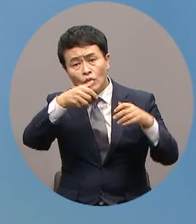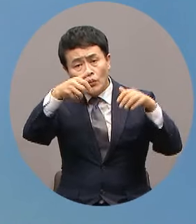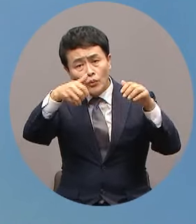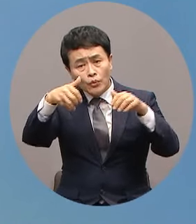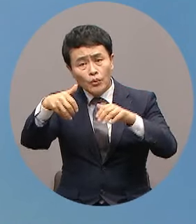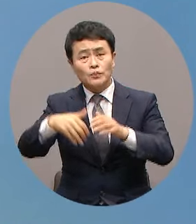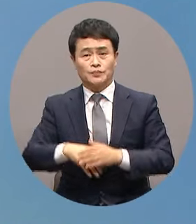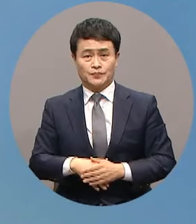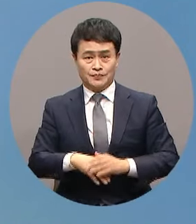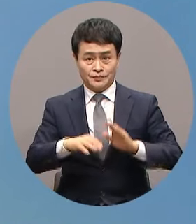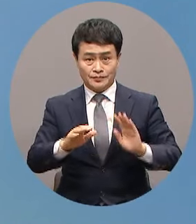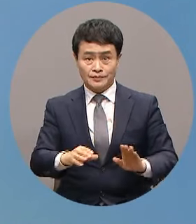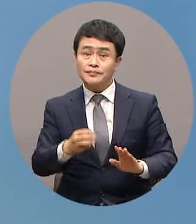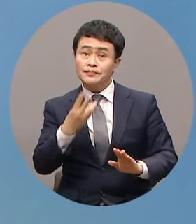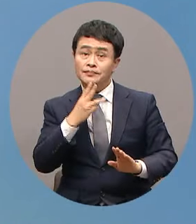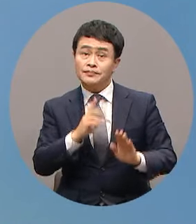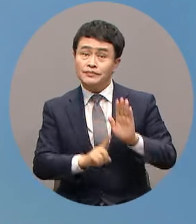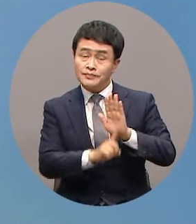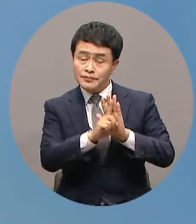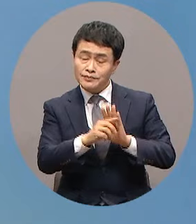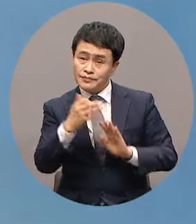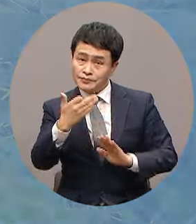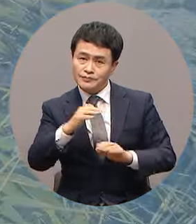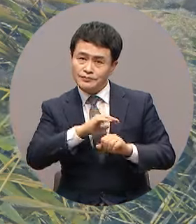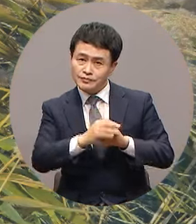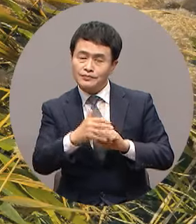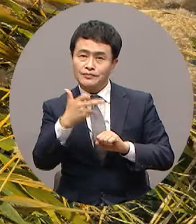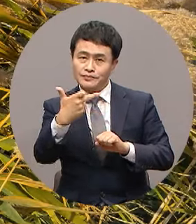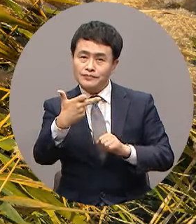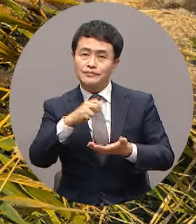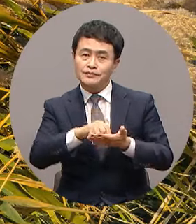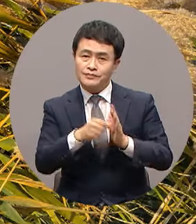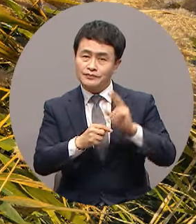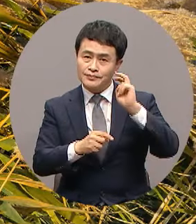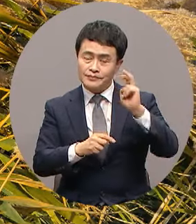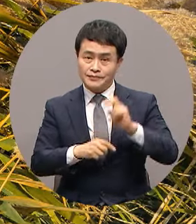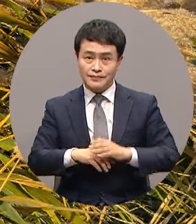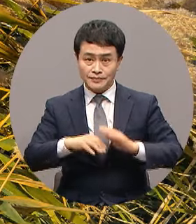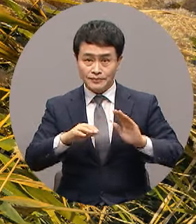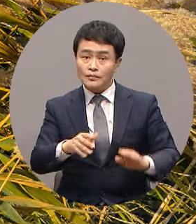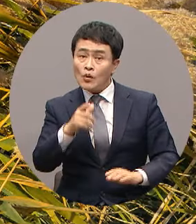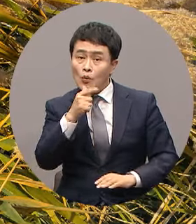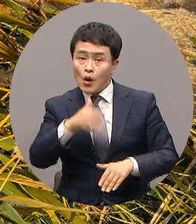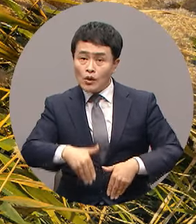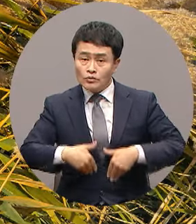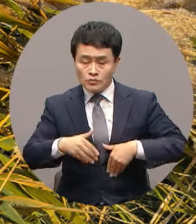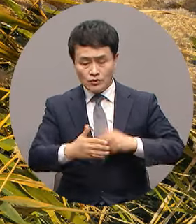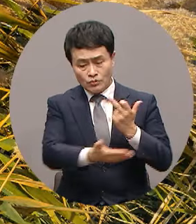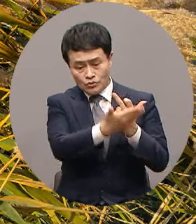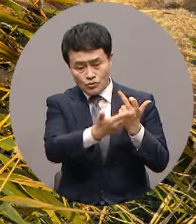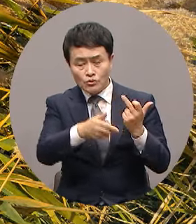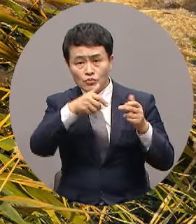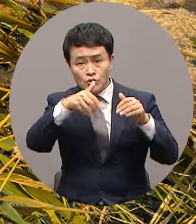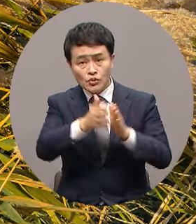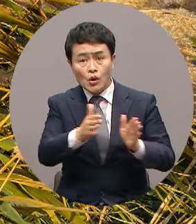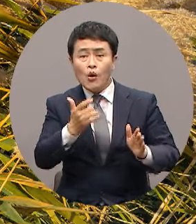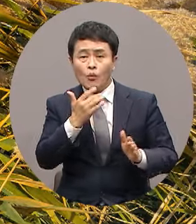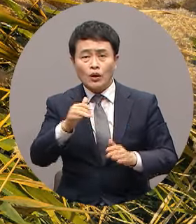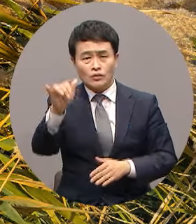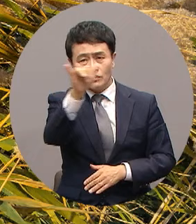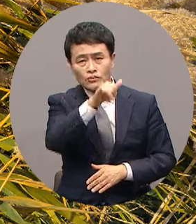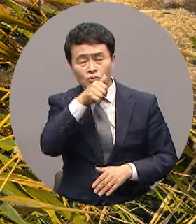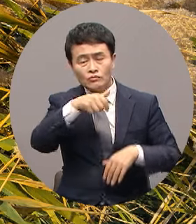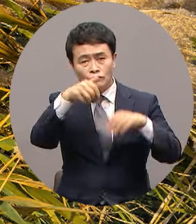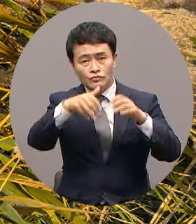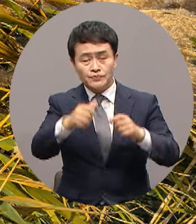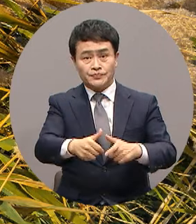떨어지겠습니다 오늘 서울의 최고 기온 19도 대구 17도가 예상됩니다 월요일 남부와 제주의 비가 시작되 화요일 전국으로